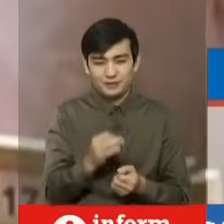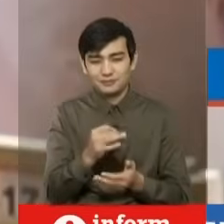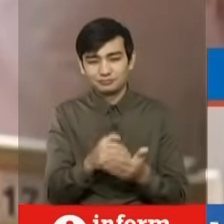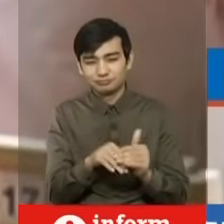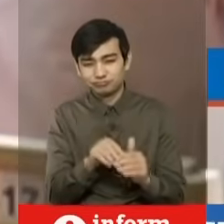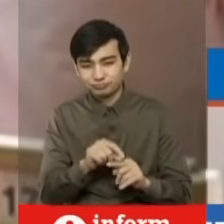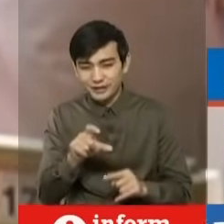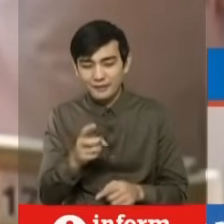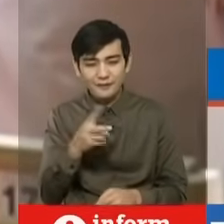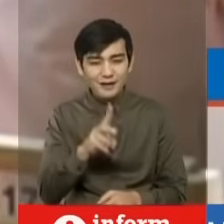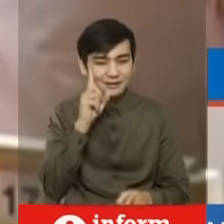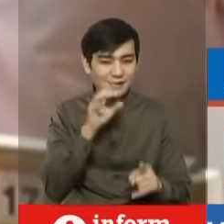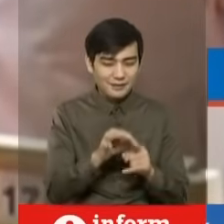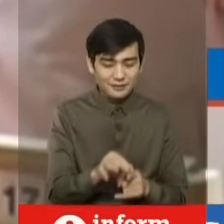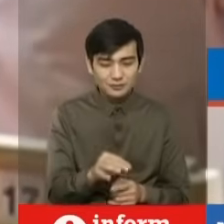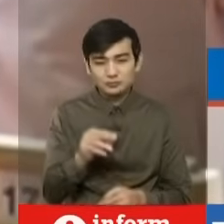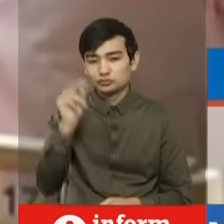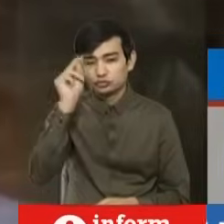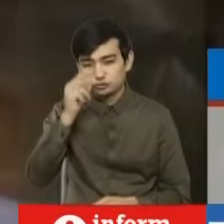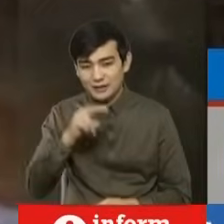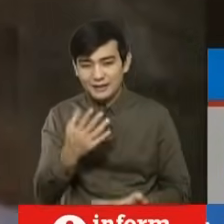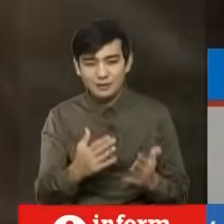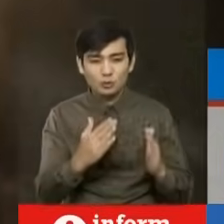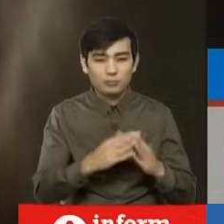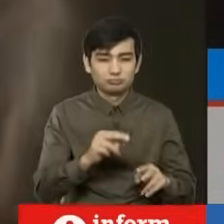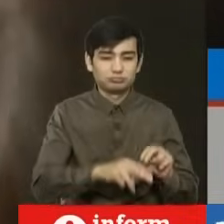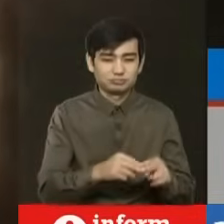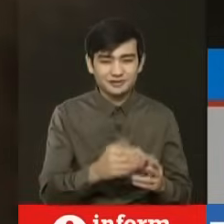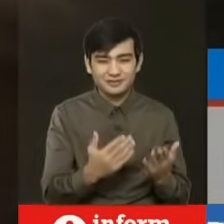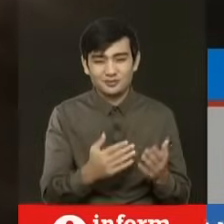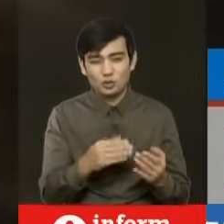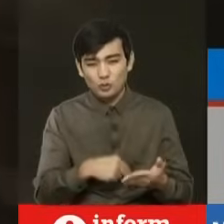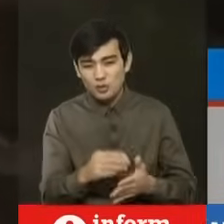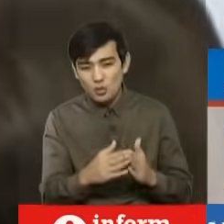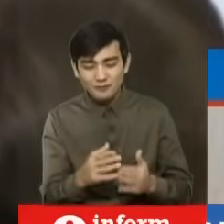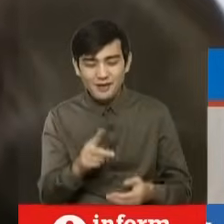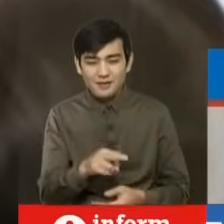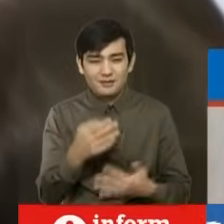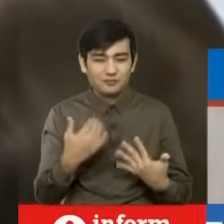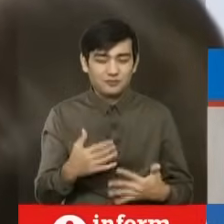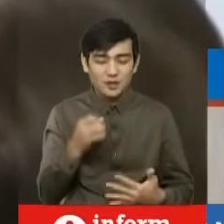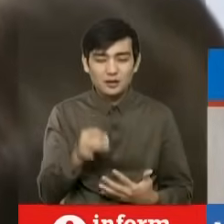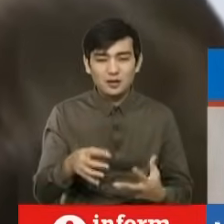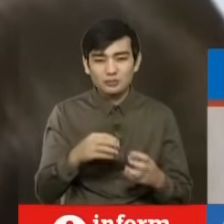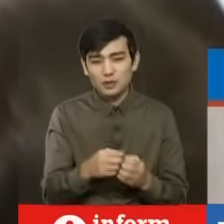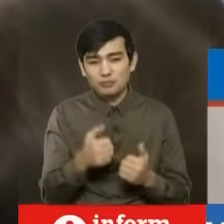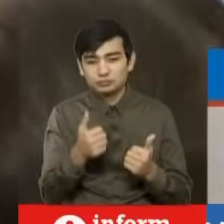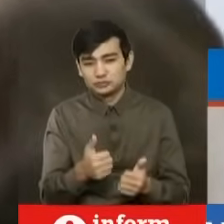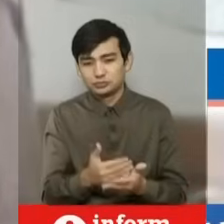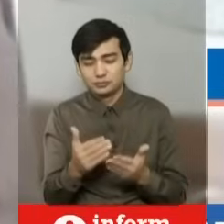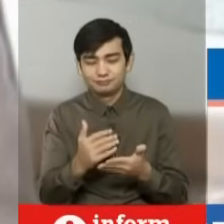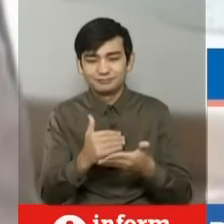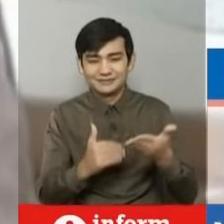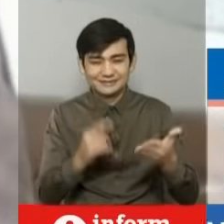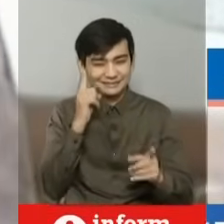использовать в двух целях улучшение жилищных условий или оплаты образования при этом общественники говорят Было бы неплохо расширить перечень